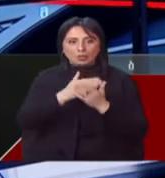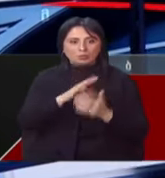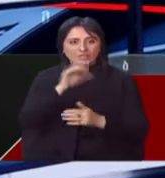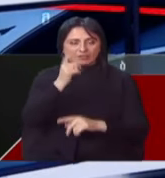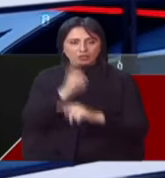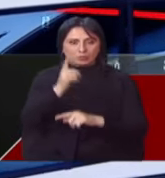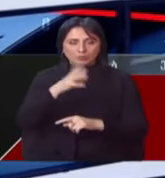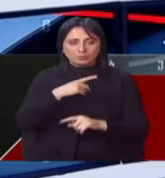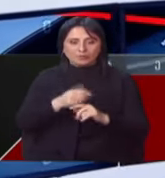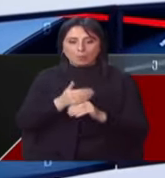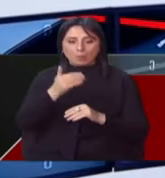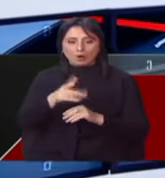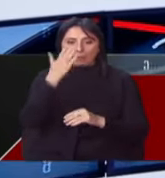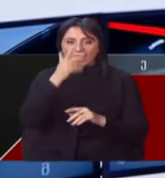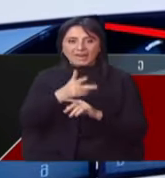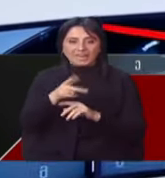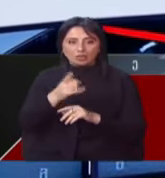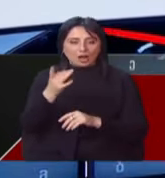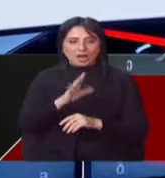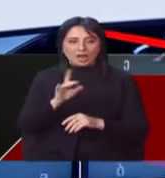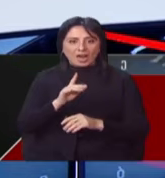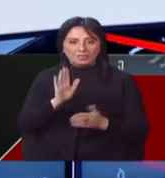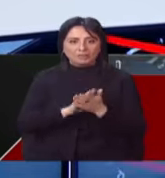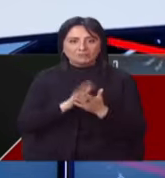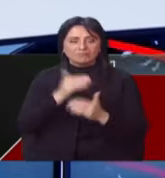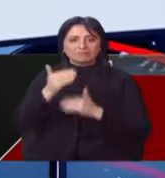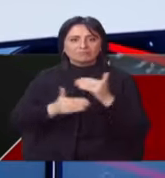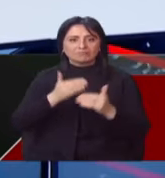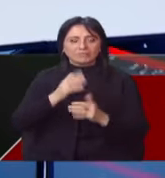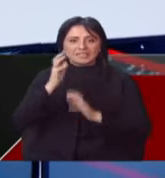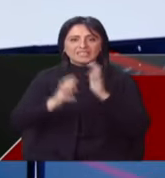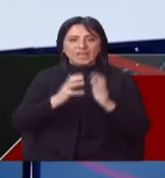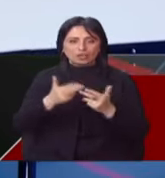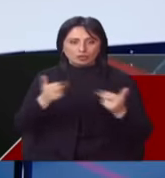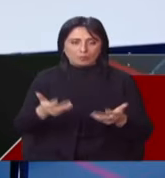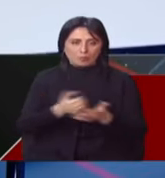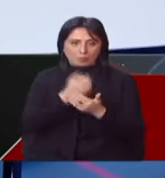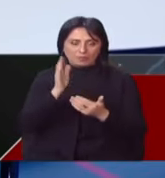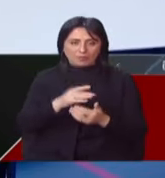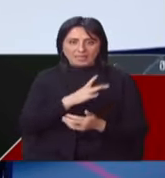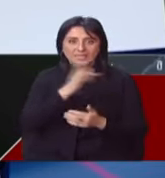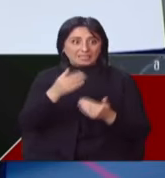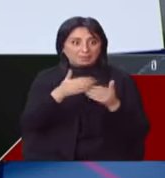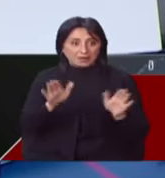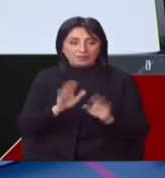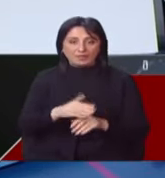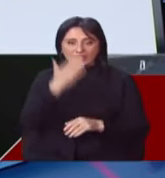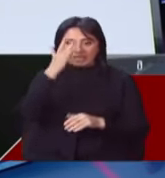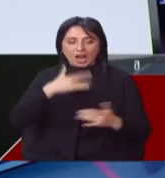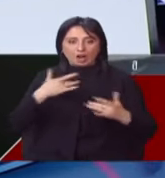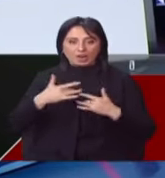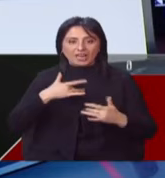საერთოდ აკრძალა. თუმცა მოგვიანებით ამ ფილმებმა არაერთი პრესტიჟული ჯილდო და საერთაშორისო აღიარება მოიპოვეს. საქართველოს სახალხო